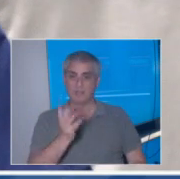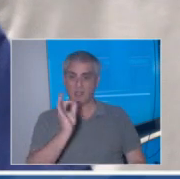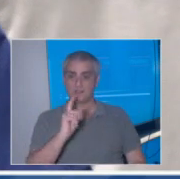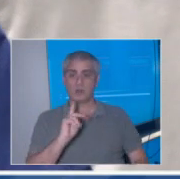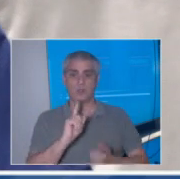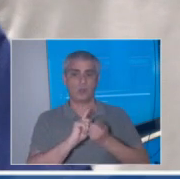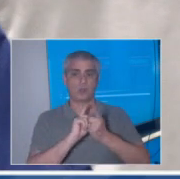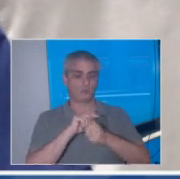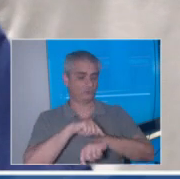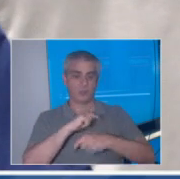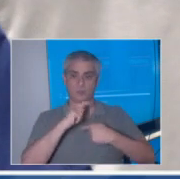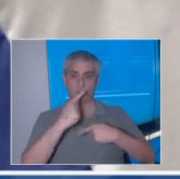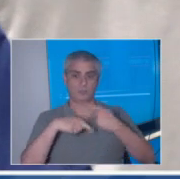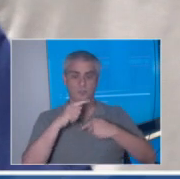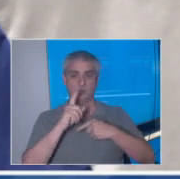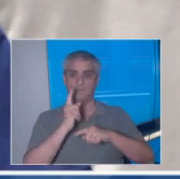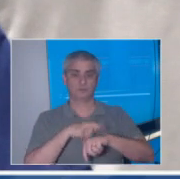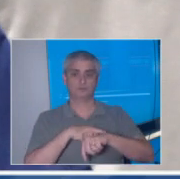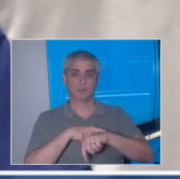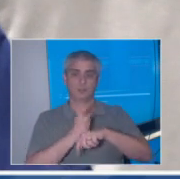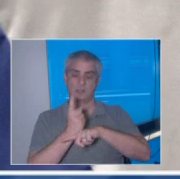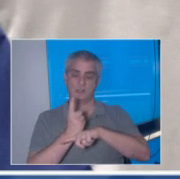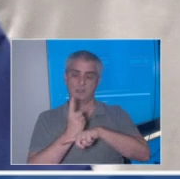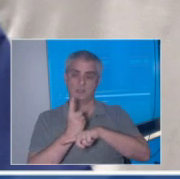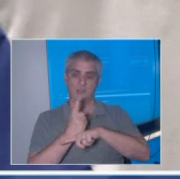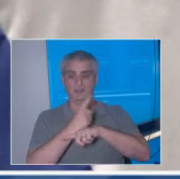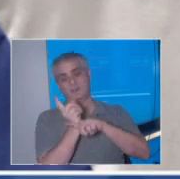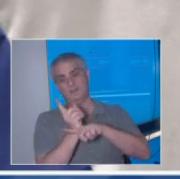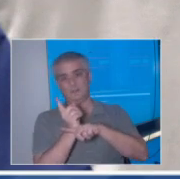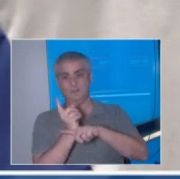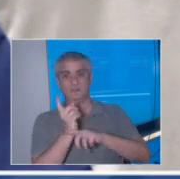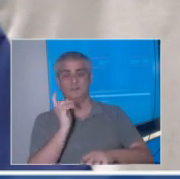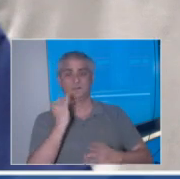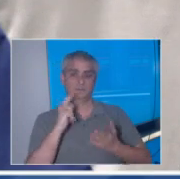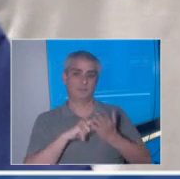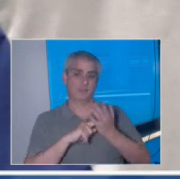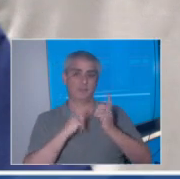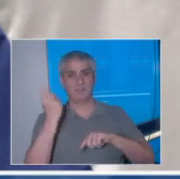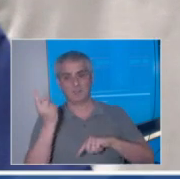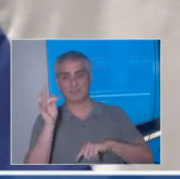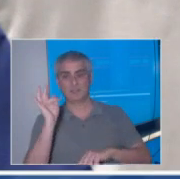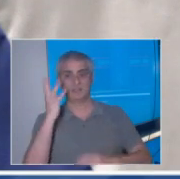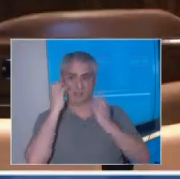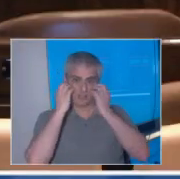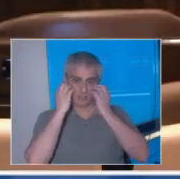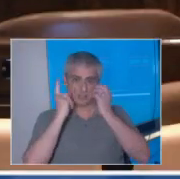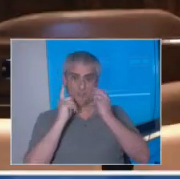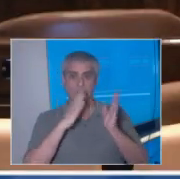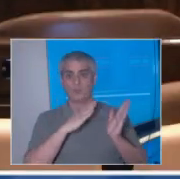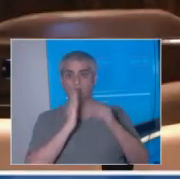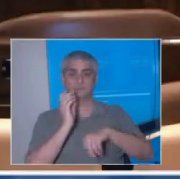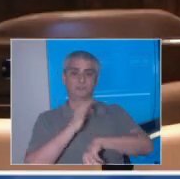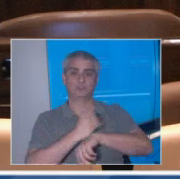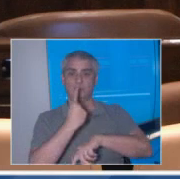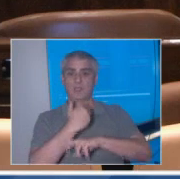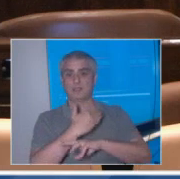לא הוחלף השעון, והוזזה שעה אחת קדימה. כן, מיני ומקצה, טלי גוטליב, לא הוזזה שעה